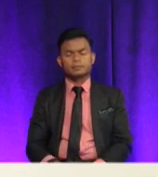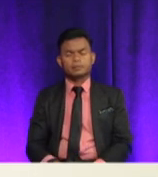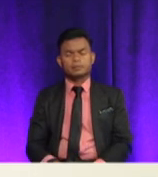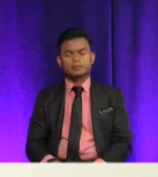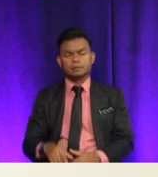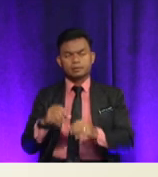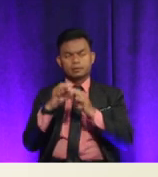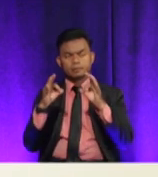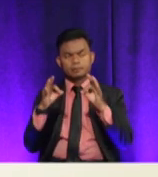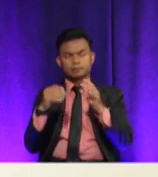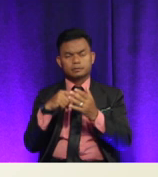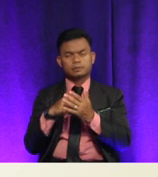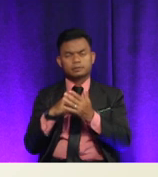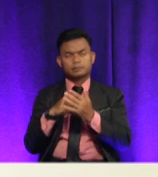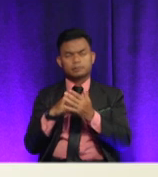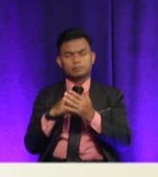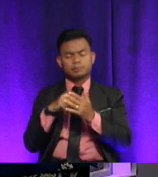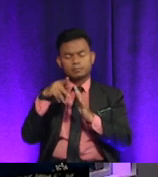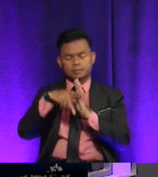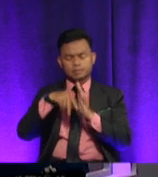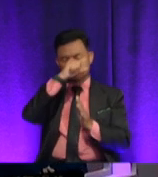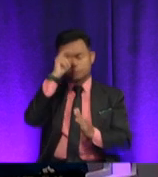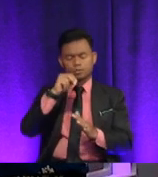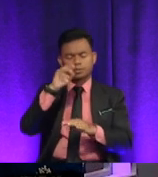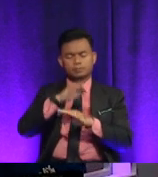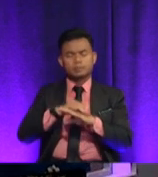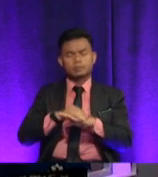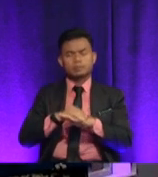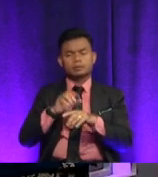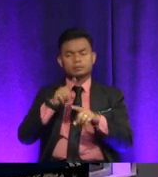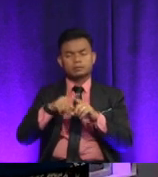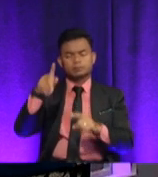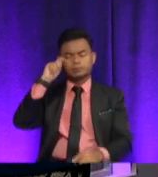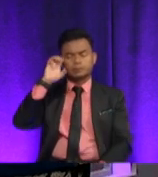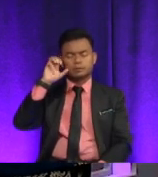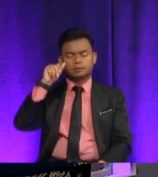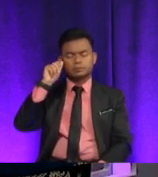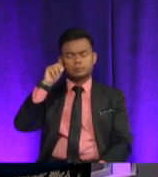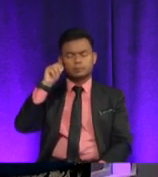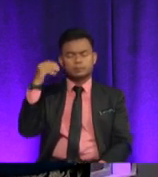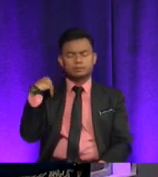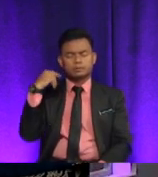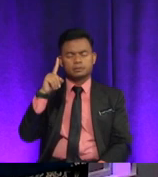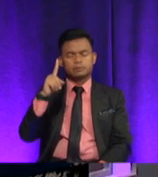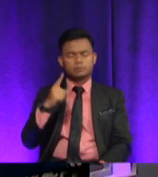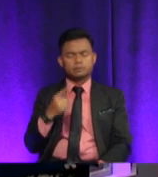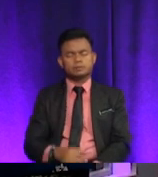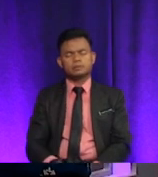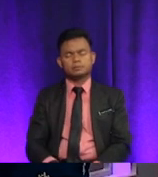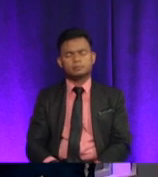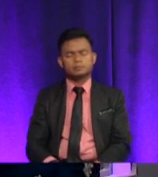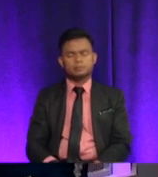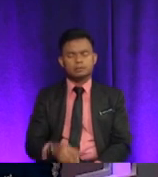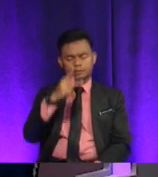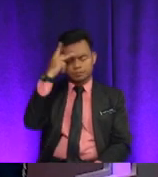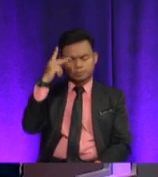sebab persoalan dalam sebuah karya ini banyak tema hanya ada satu tetapi persoalan ini biasanya dia banyak sebab itulah